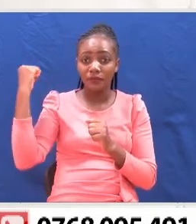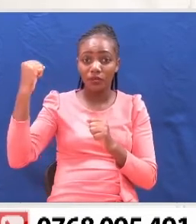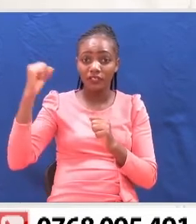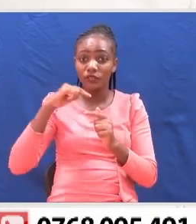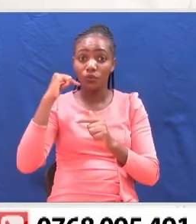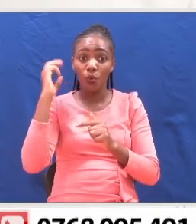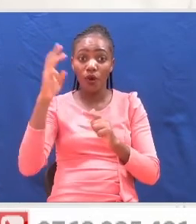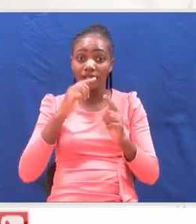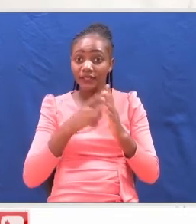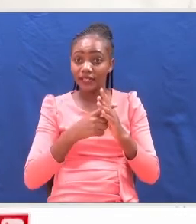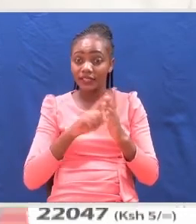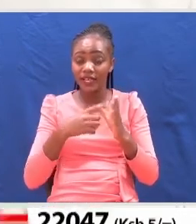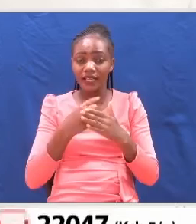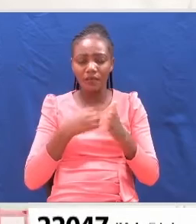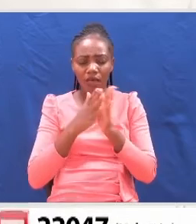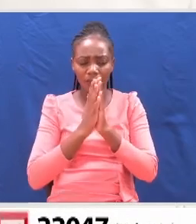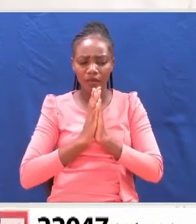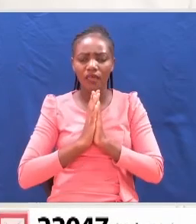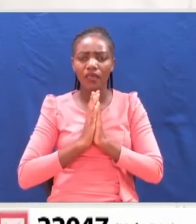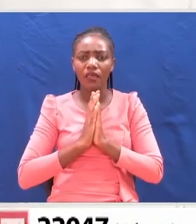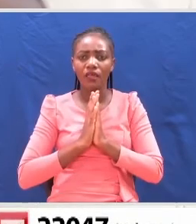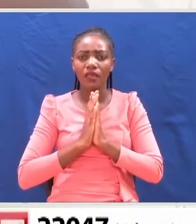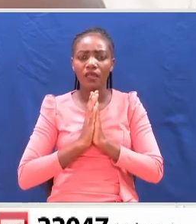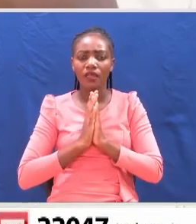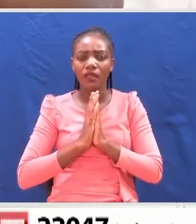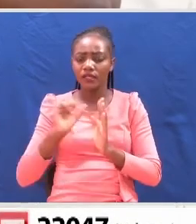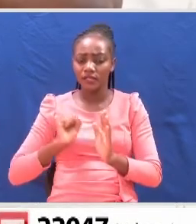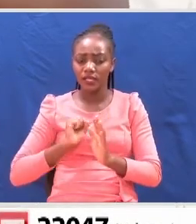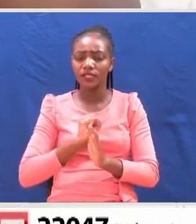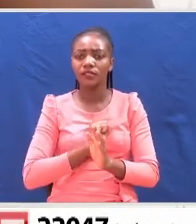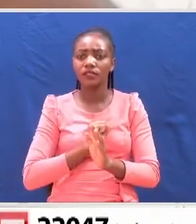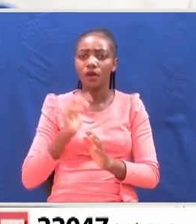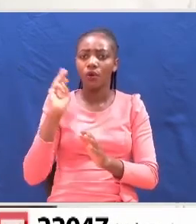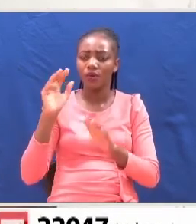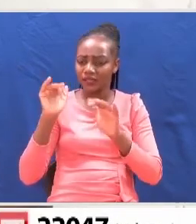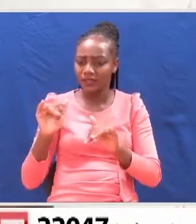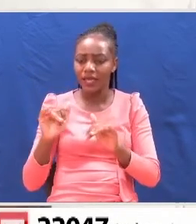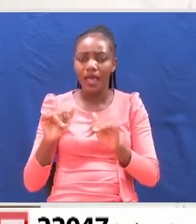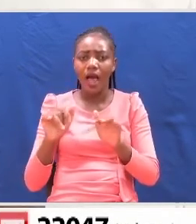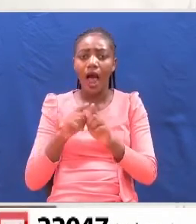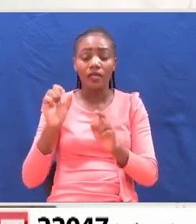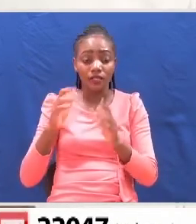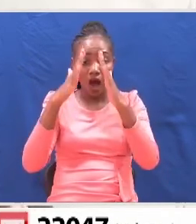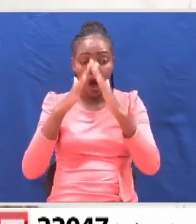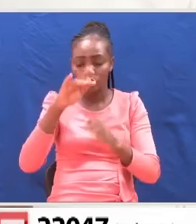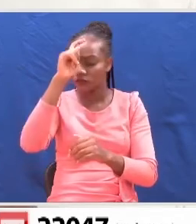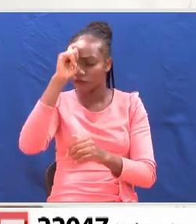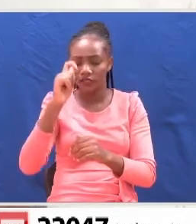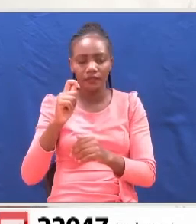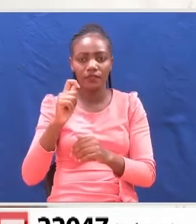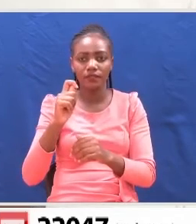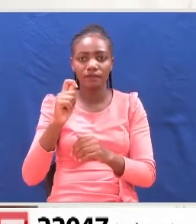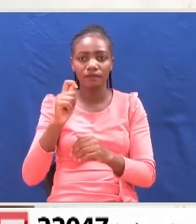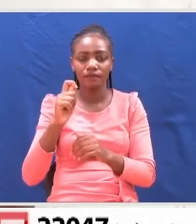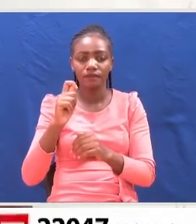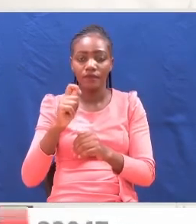moto, na naomba tu kwamba vile nimesema Senate ibaki kama nyumba ya heshima, yani tuheshimiane licha ya